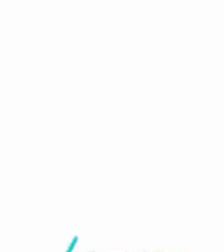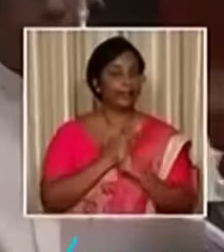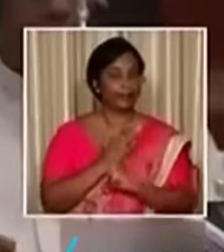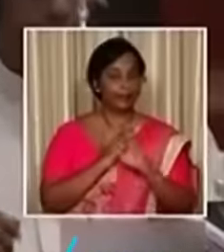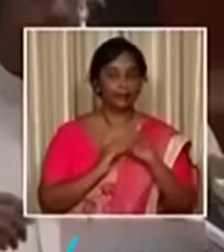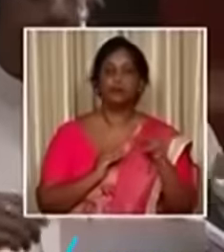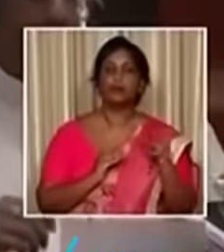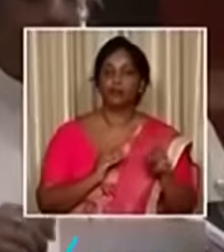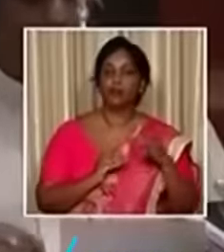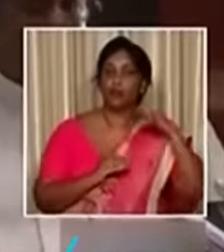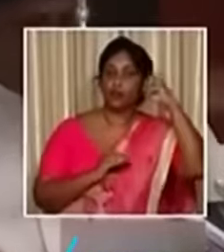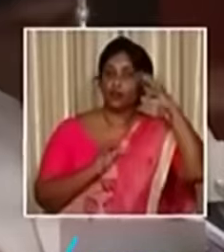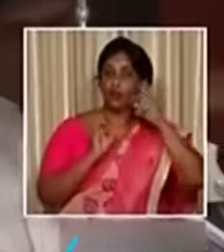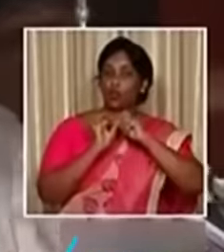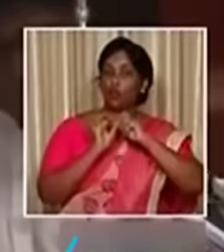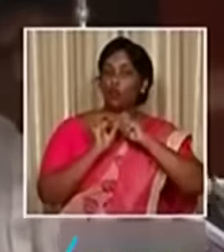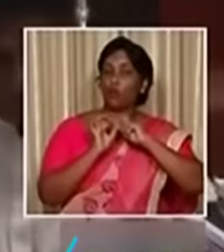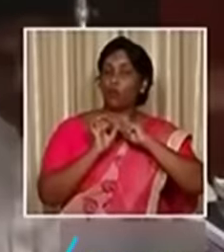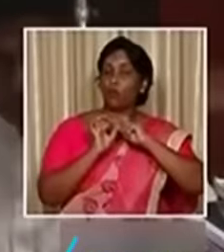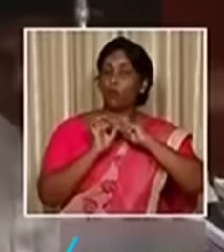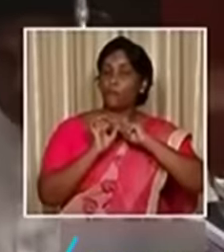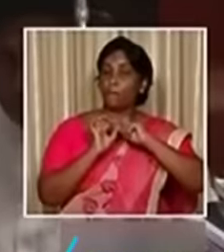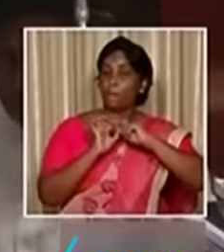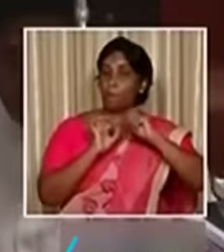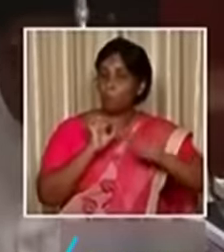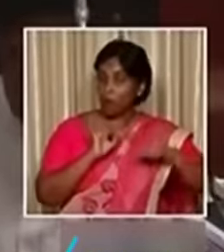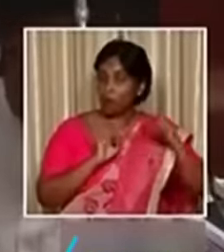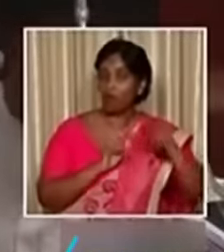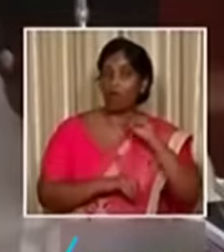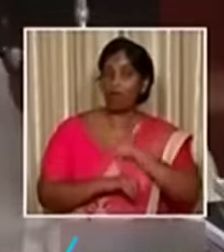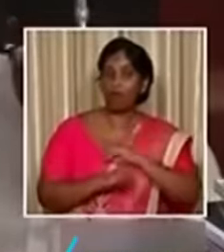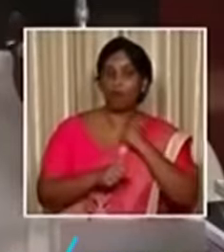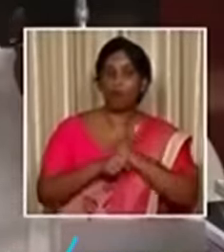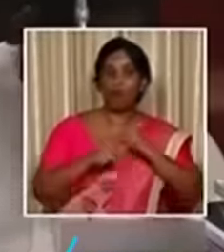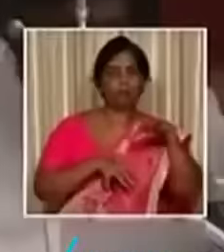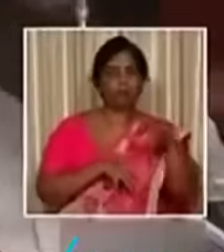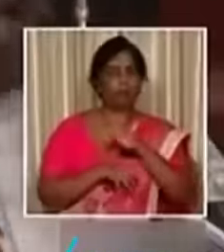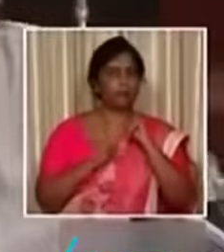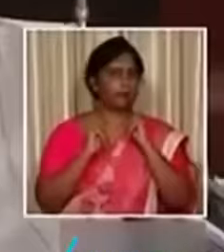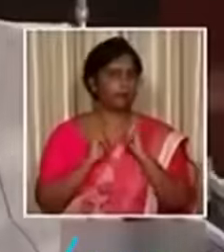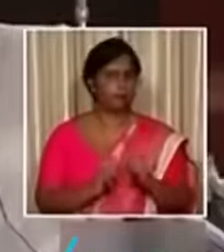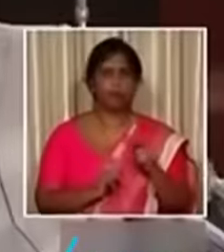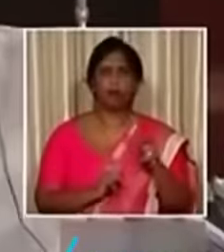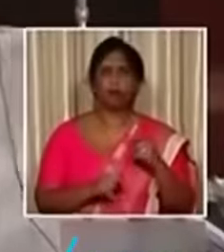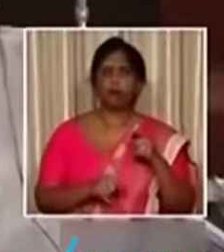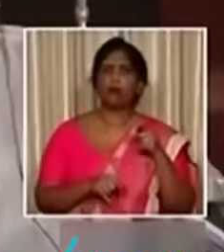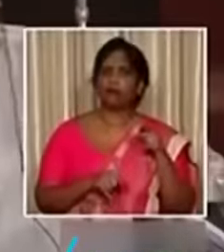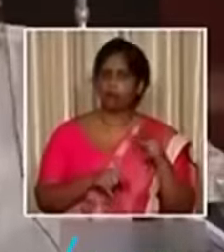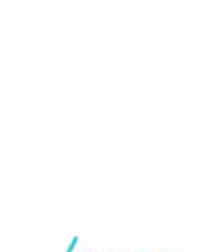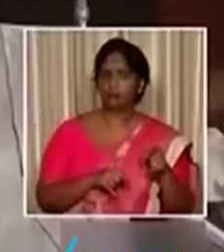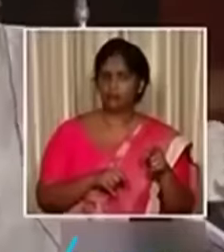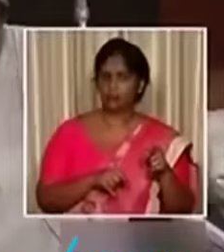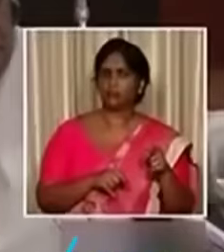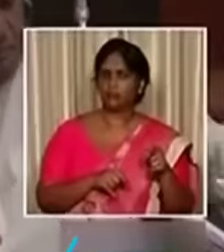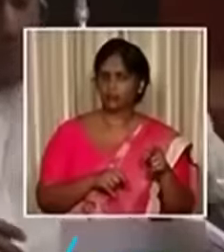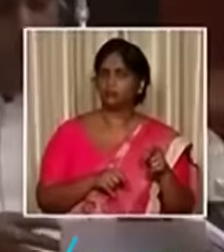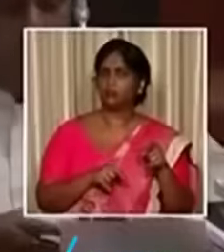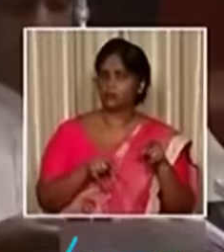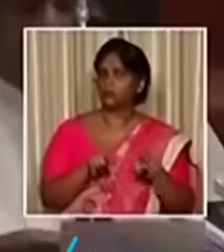අනුව විදුලි බල මණ්ඩලයෙන් ලැබෙන ලාභය ආණ්ඩුවේ අනිකුත් කටයුතු වලට යොදා ගන්න එක වැරදි. මේක ආණ්ඩුවේ දෙහැට යූස් ඉට් ෆර් ද